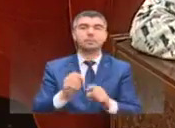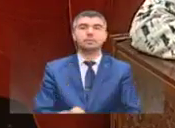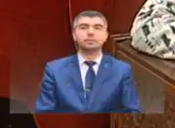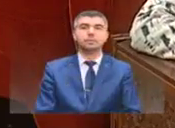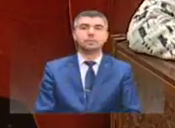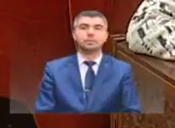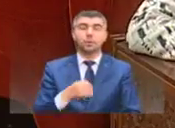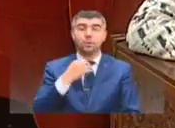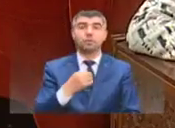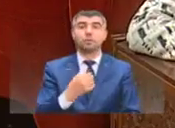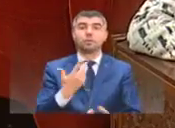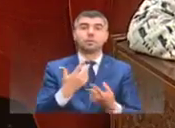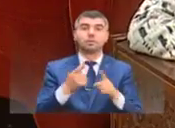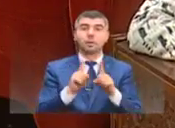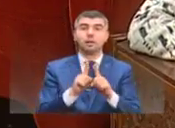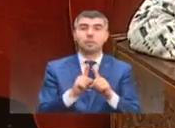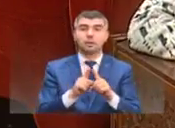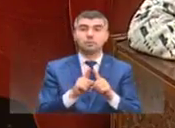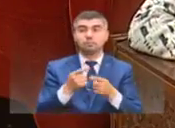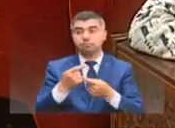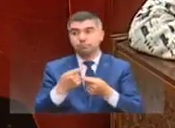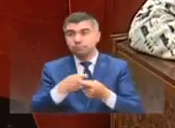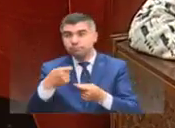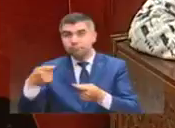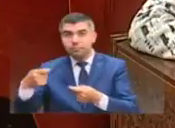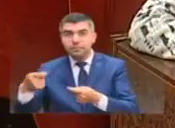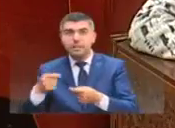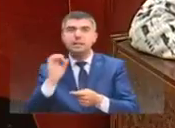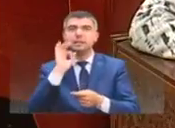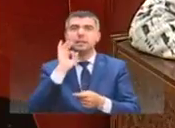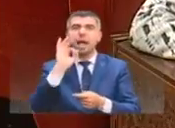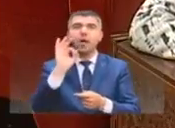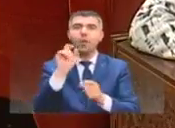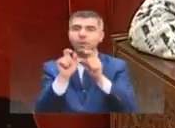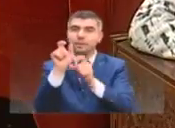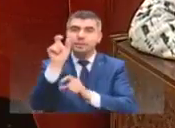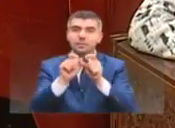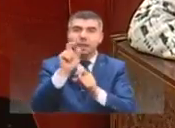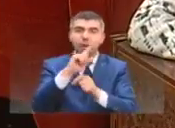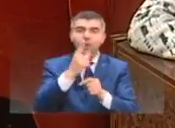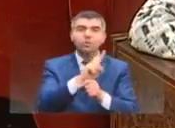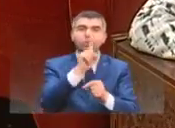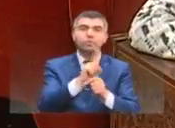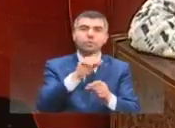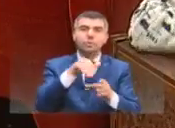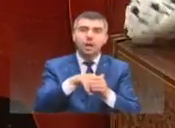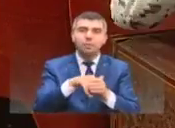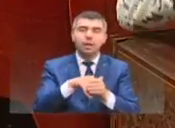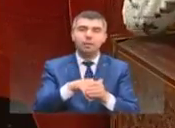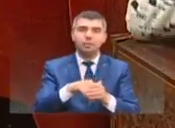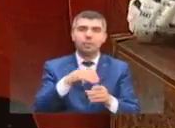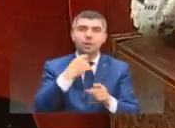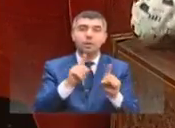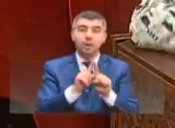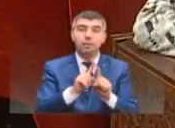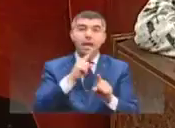الحل بيدكم السيدة النائبة المحترمة وبيد الساكنة وبيد بيد المنتخب. منطقة زاكورة تتميز بجفاف هيكلي، الفرشاة